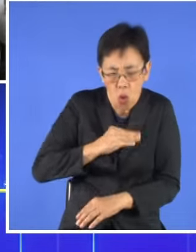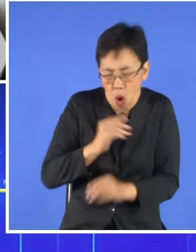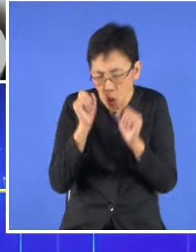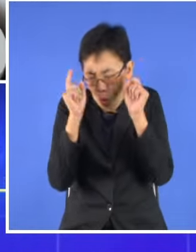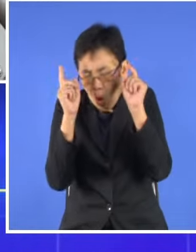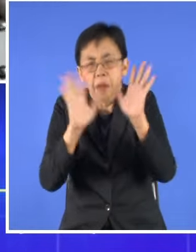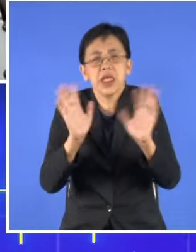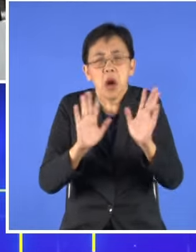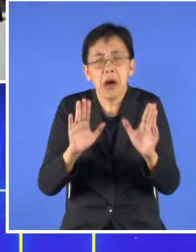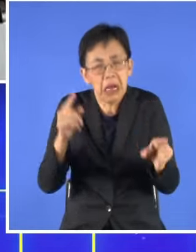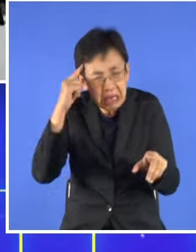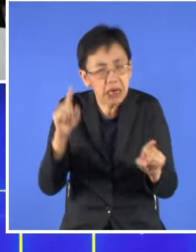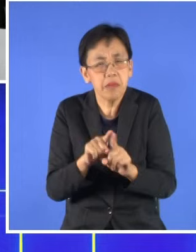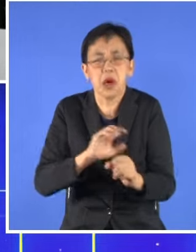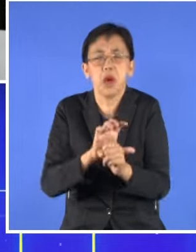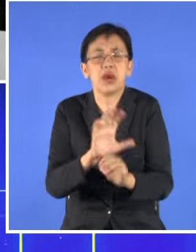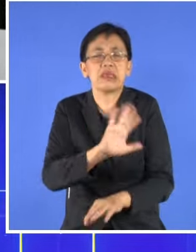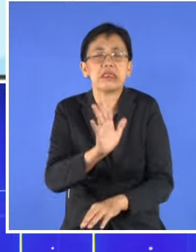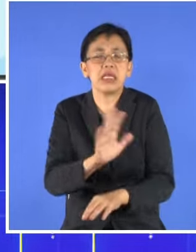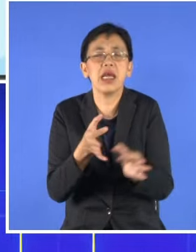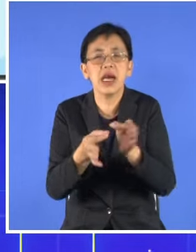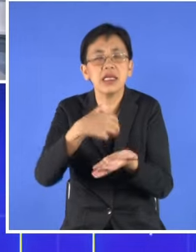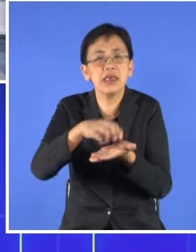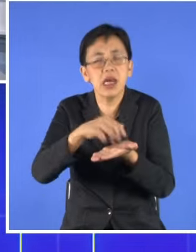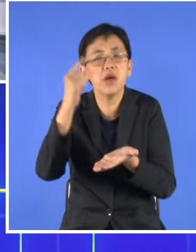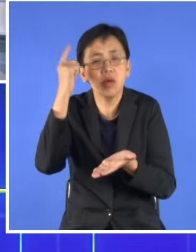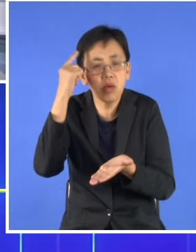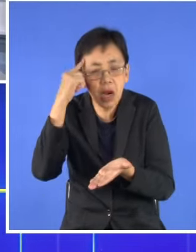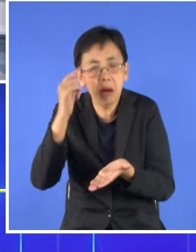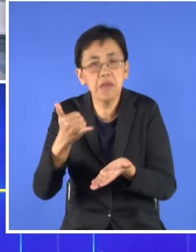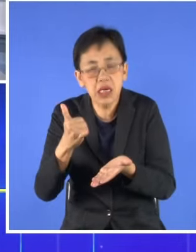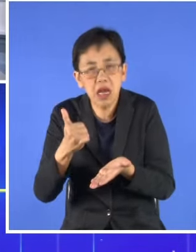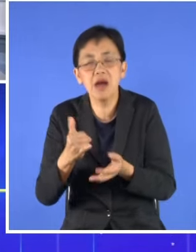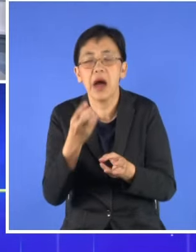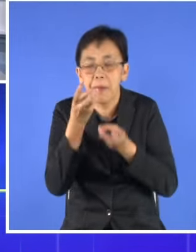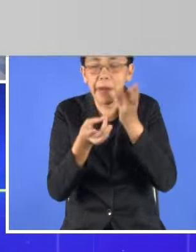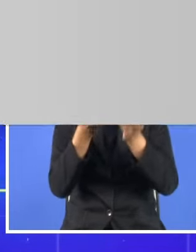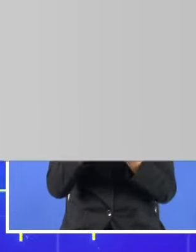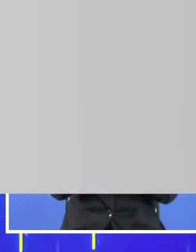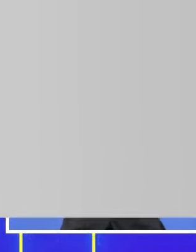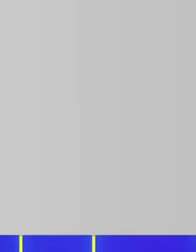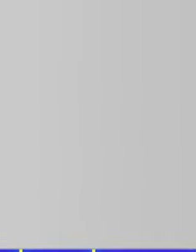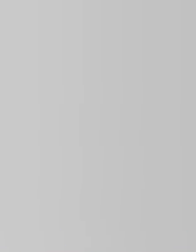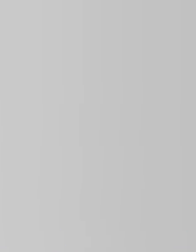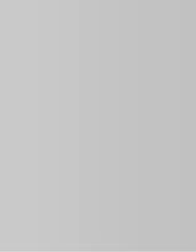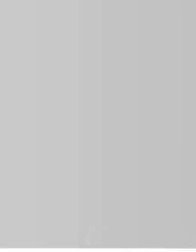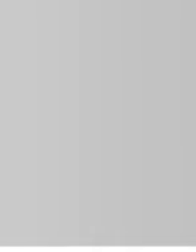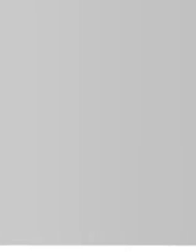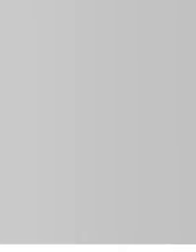โควิดไม้อะไรแบนั้นนะคะกเอเปวาอัรับทราบวามนตดต่อได้นะคผชมคะแต่ก็พบและในประเทศไทย